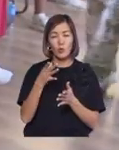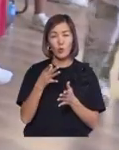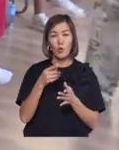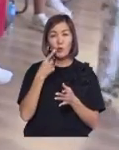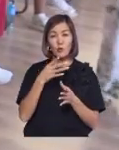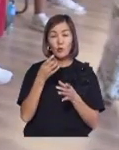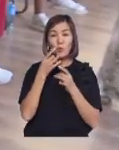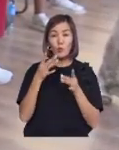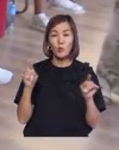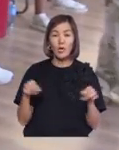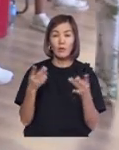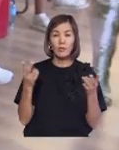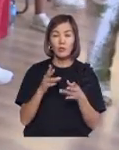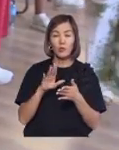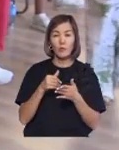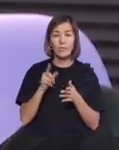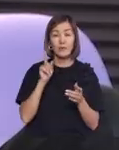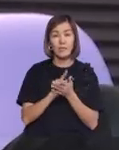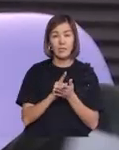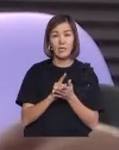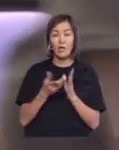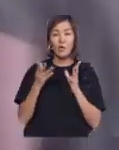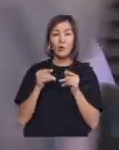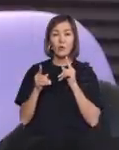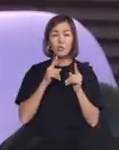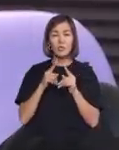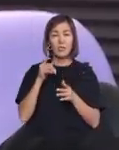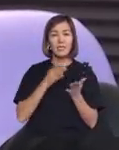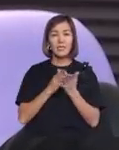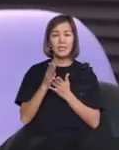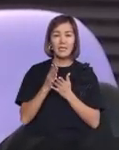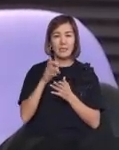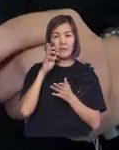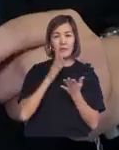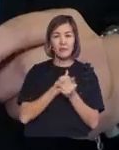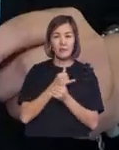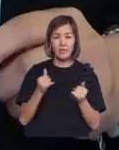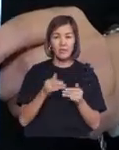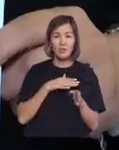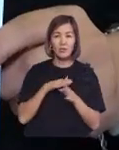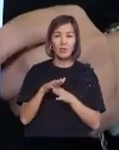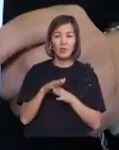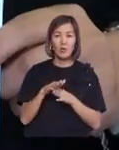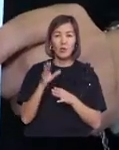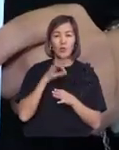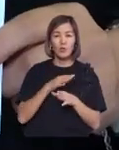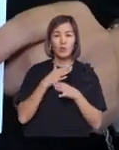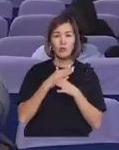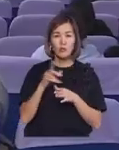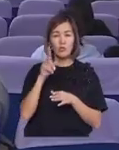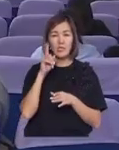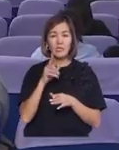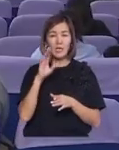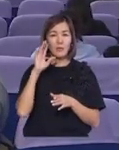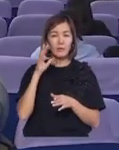мәдениетін қалыптастыруда басты міндет дейді мамандар. Қорытынды жиында дін саласындағы мемлекеттік саясатта жүзеге